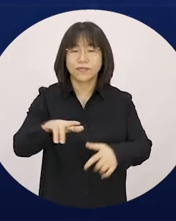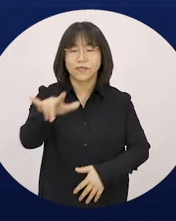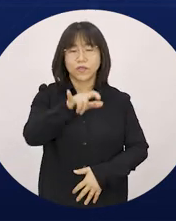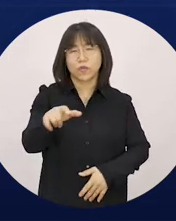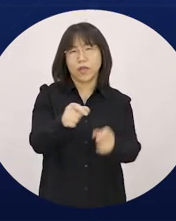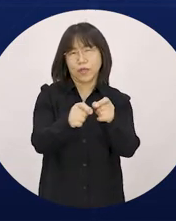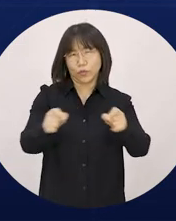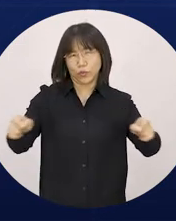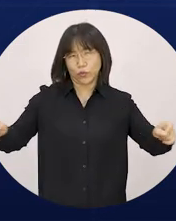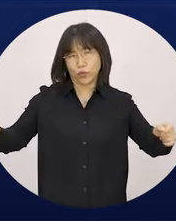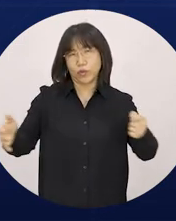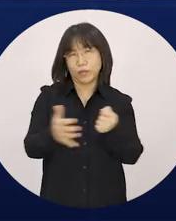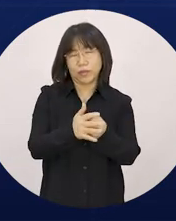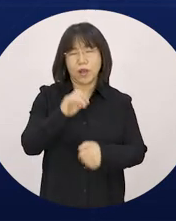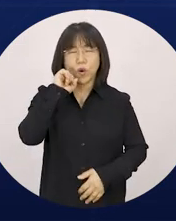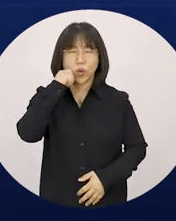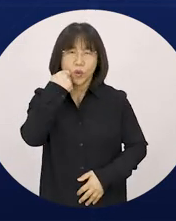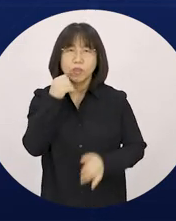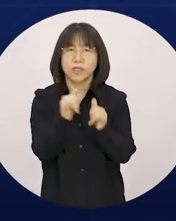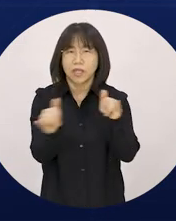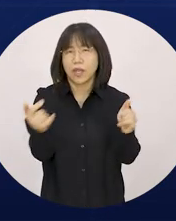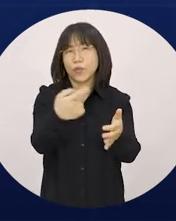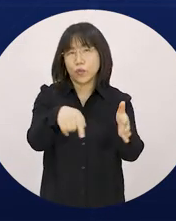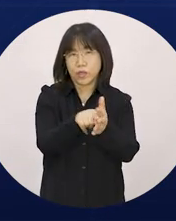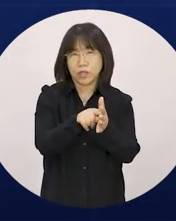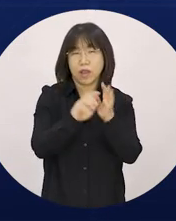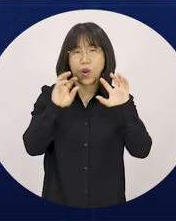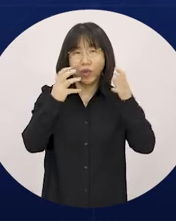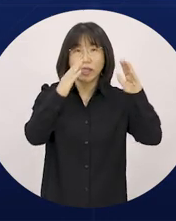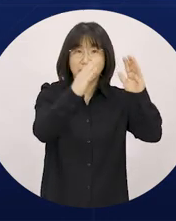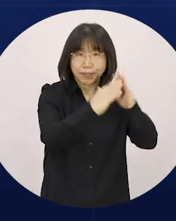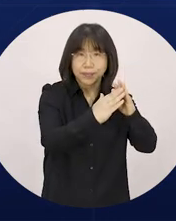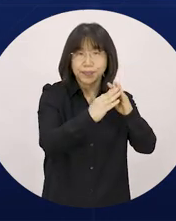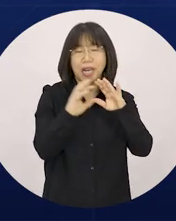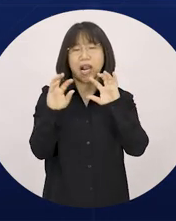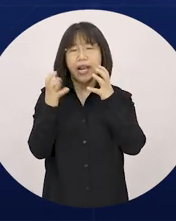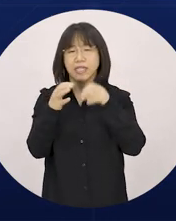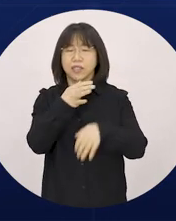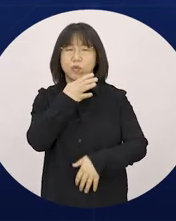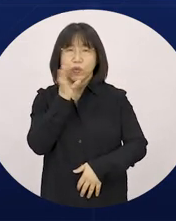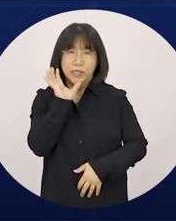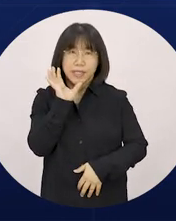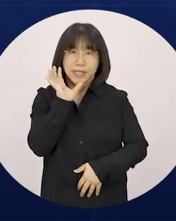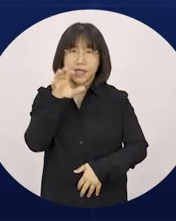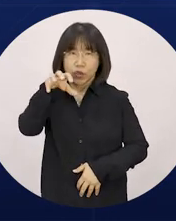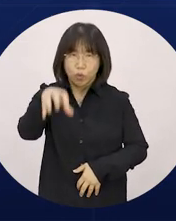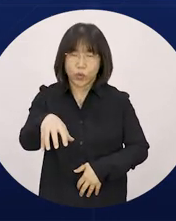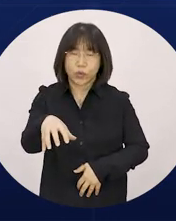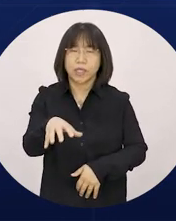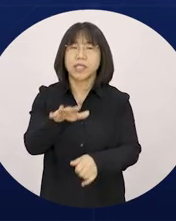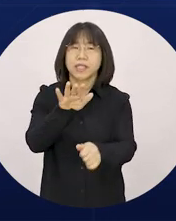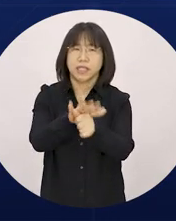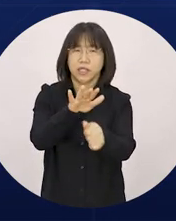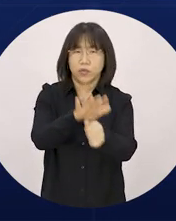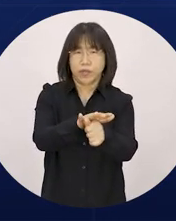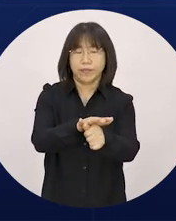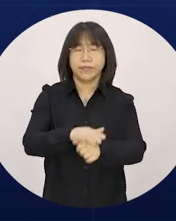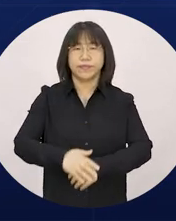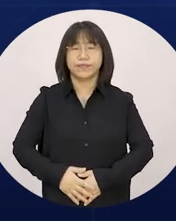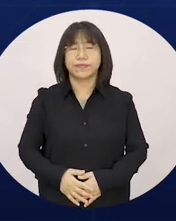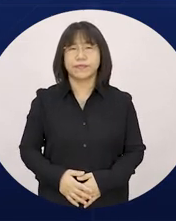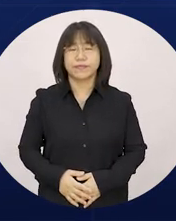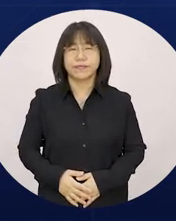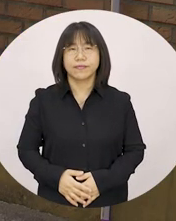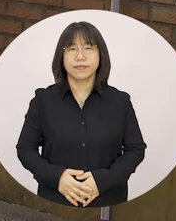강서구가 코로나19 장기화로 인해 어려움을 겪고 있는 지역 내 어린이집과 아동, 어르신 시설을 지원합니다.